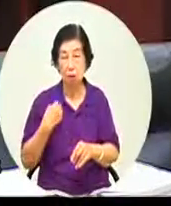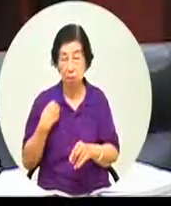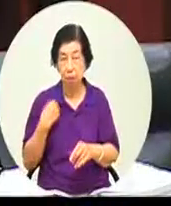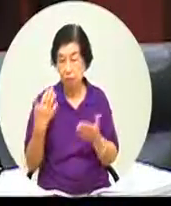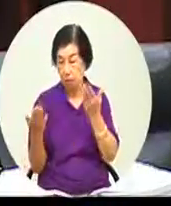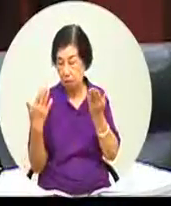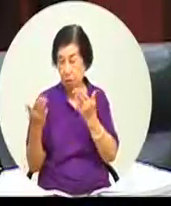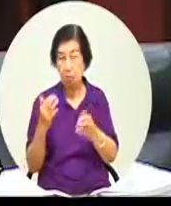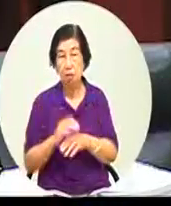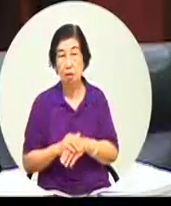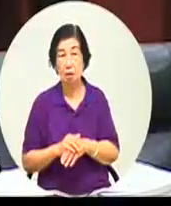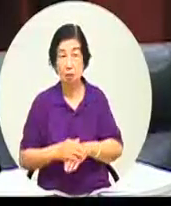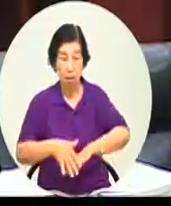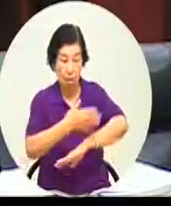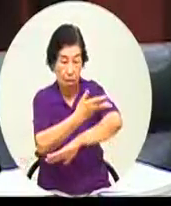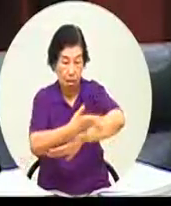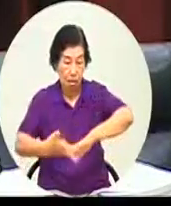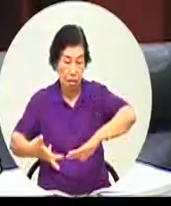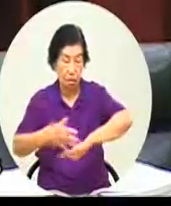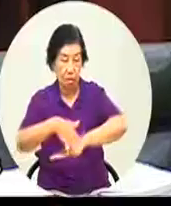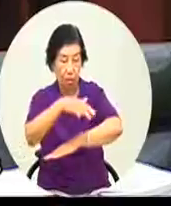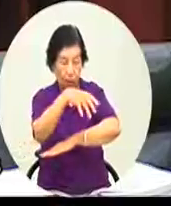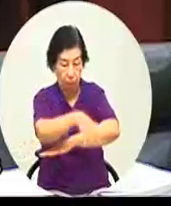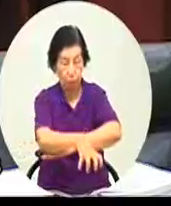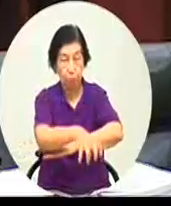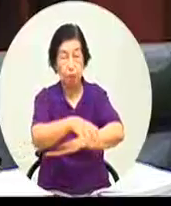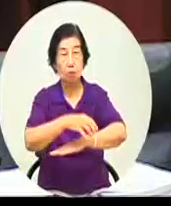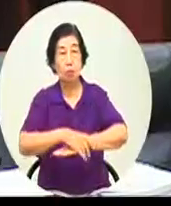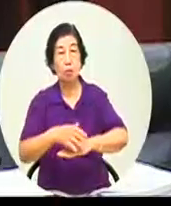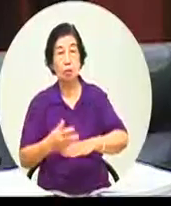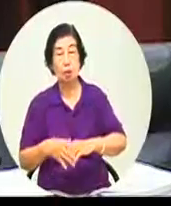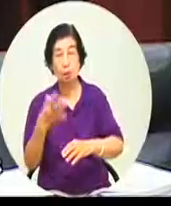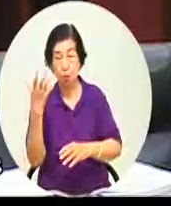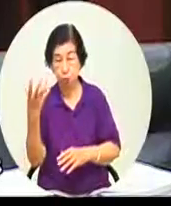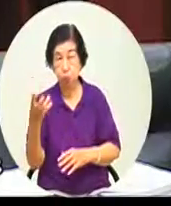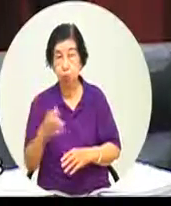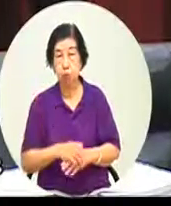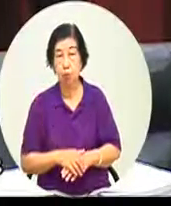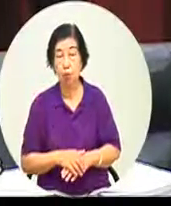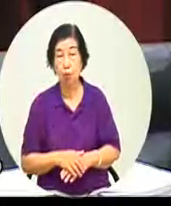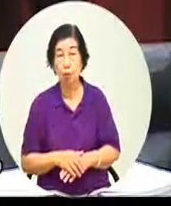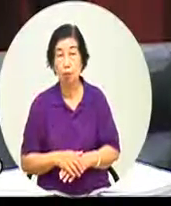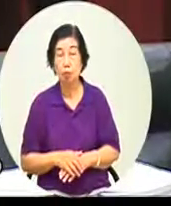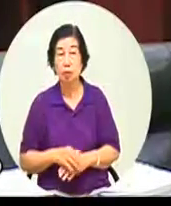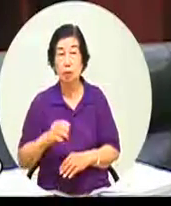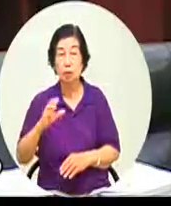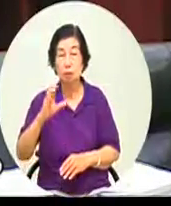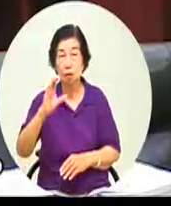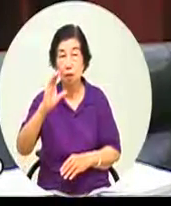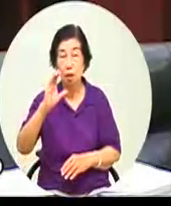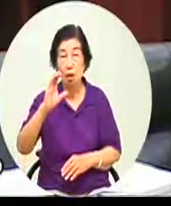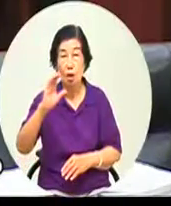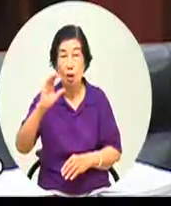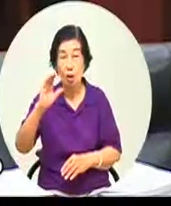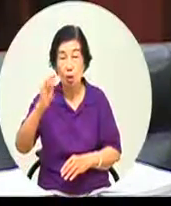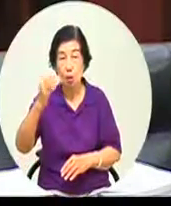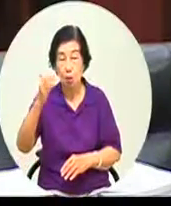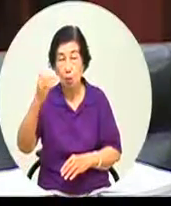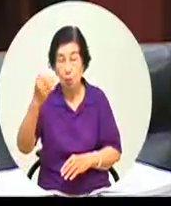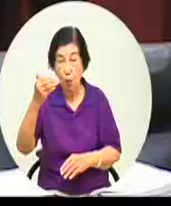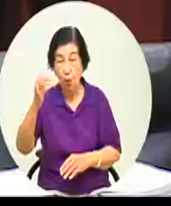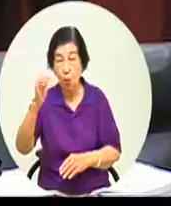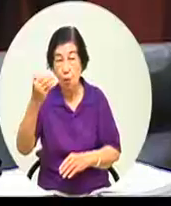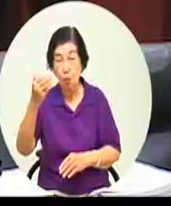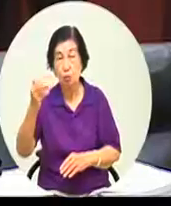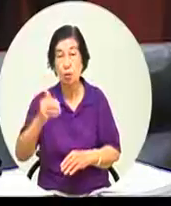溪边较有啦，吼，但是即档。伊讲无看恁的砖，伊讲高吧，讲有，但是我知影恁挖起来还是一个水